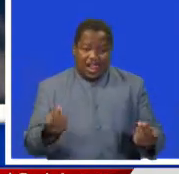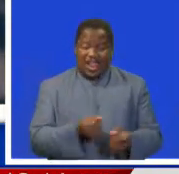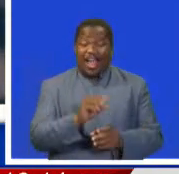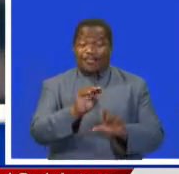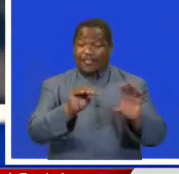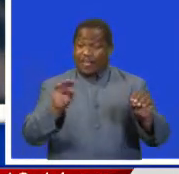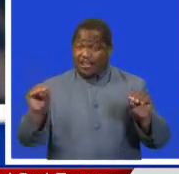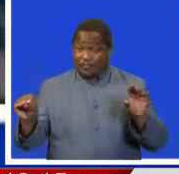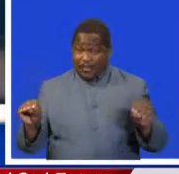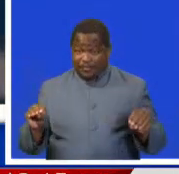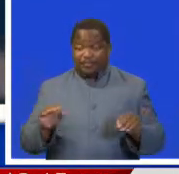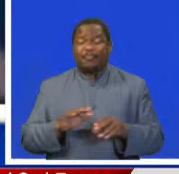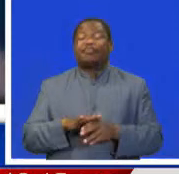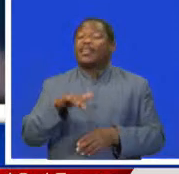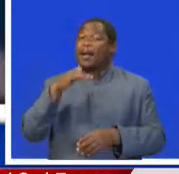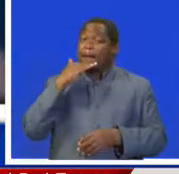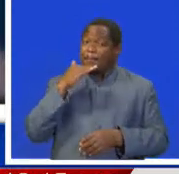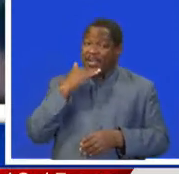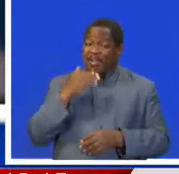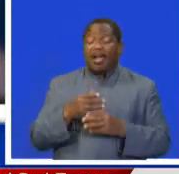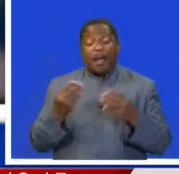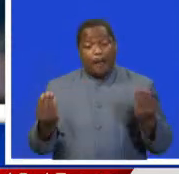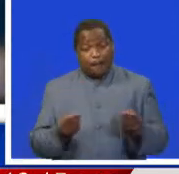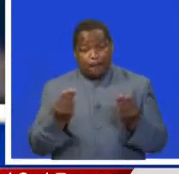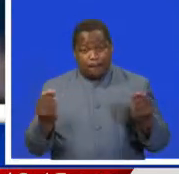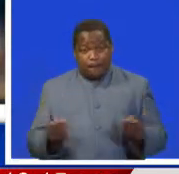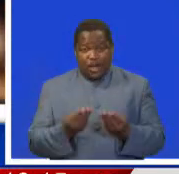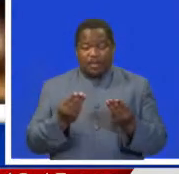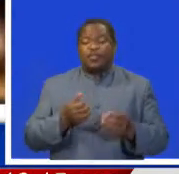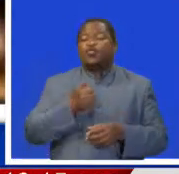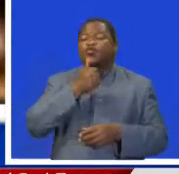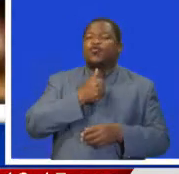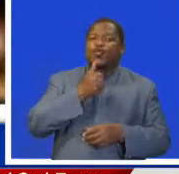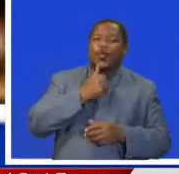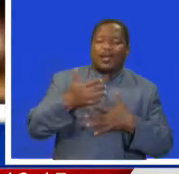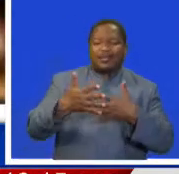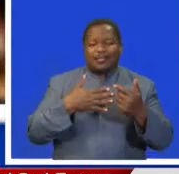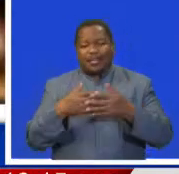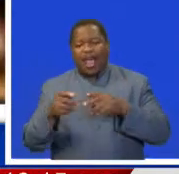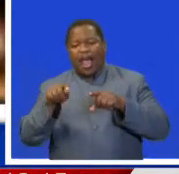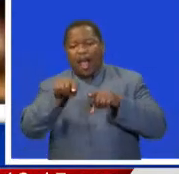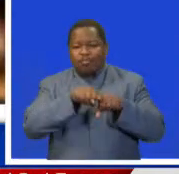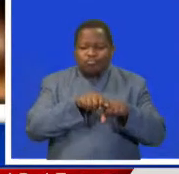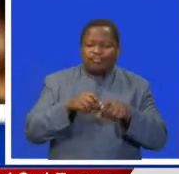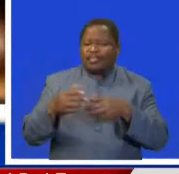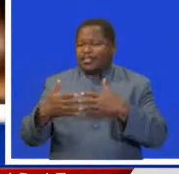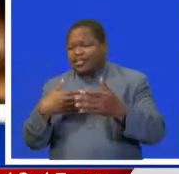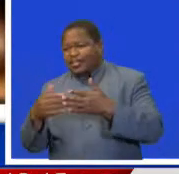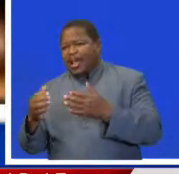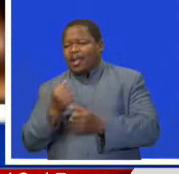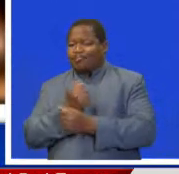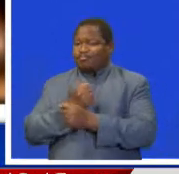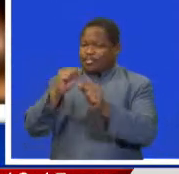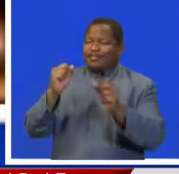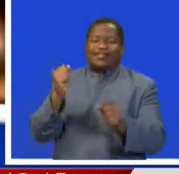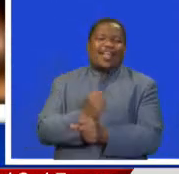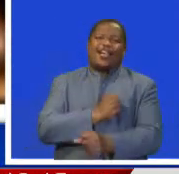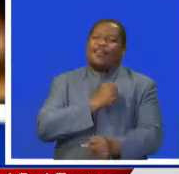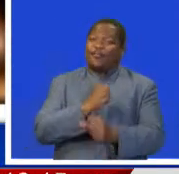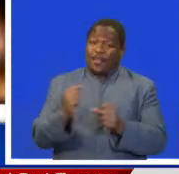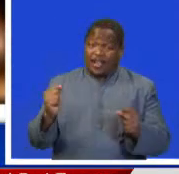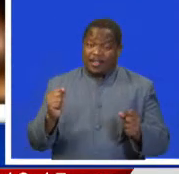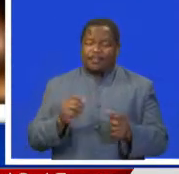ma lokusho ukuthi ema prevention methods akasenjetizo. Nawubuke phinze nangale